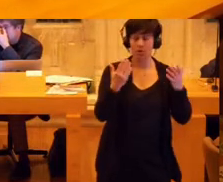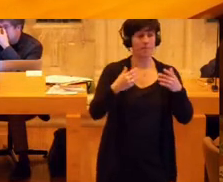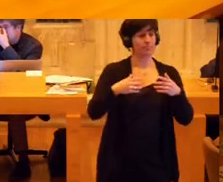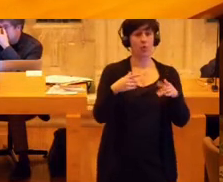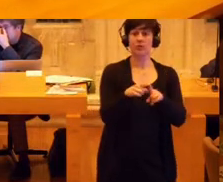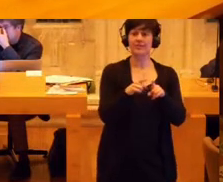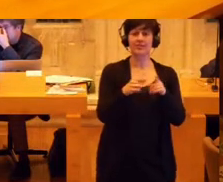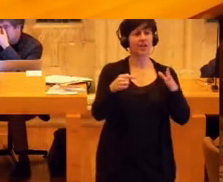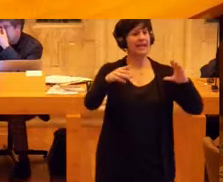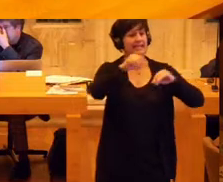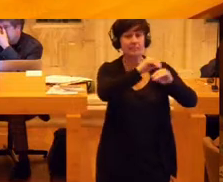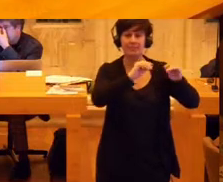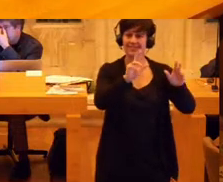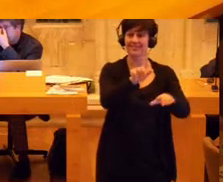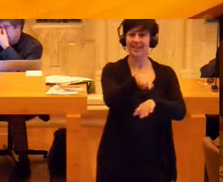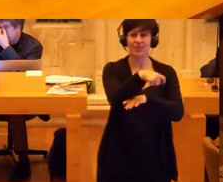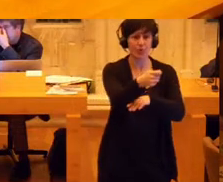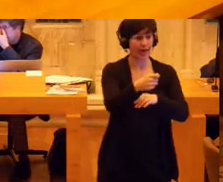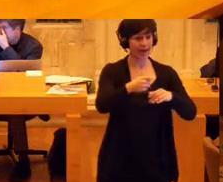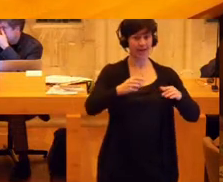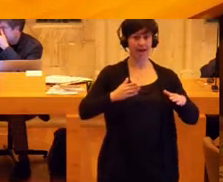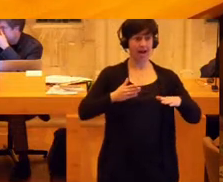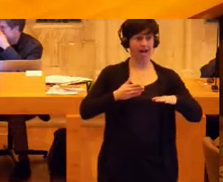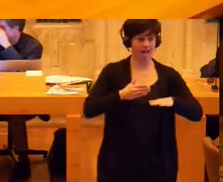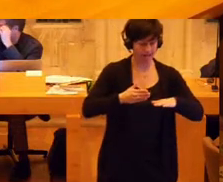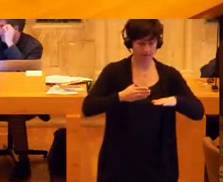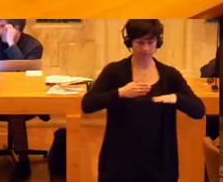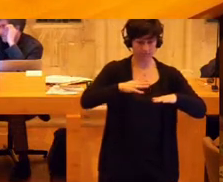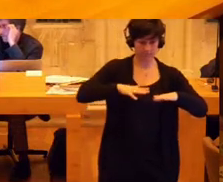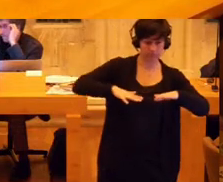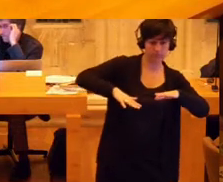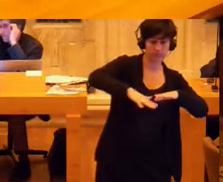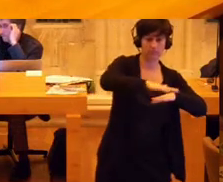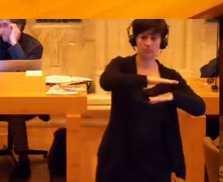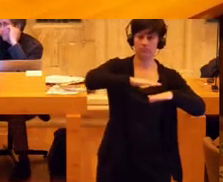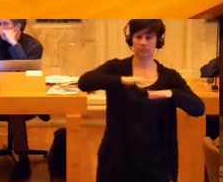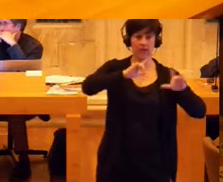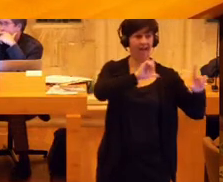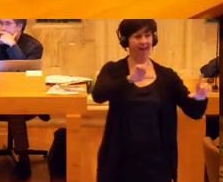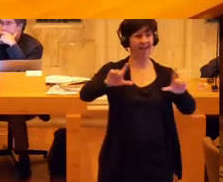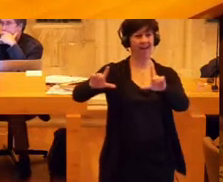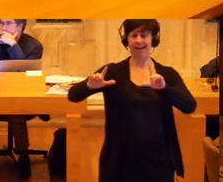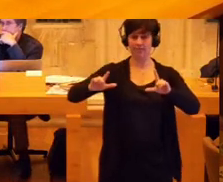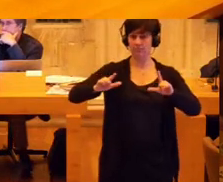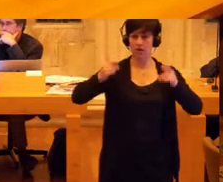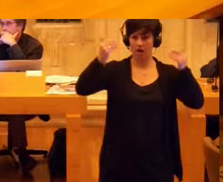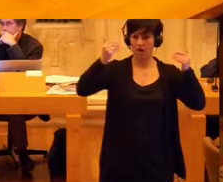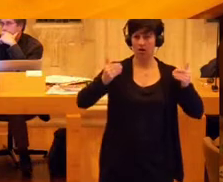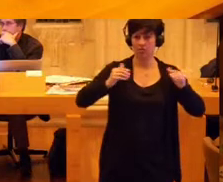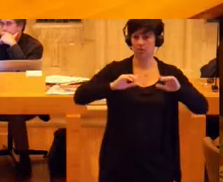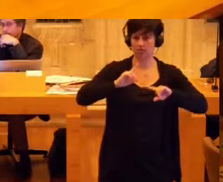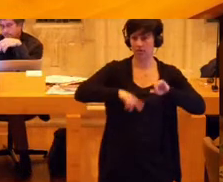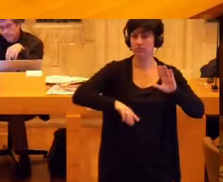naturels. On a un corridor de part et d'autre des espaces naturels qui encadrent